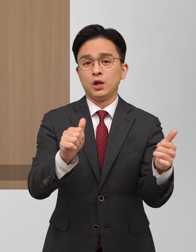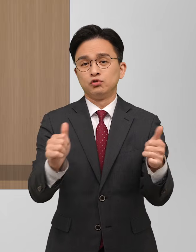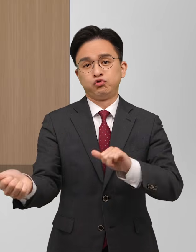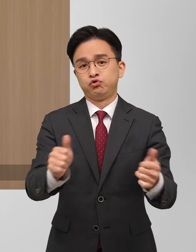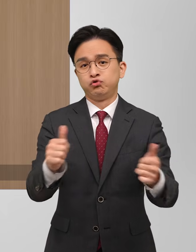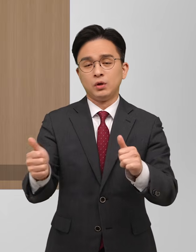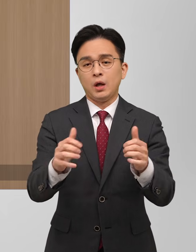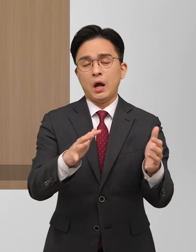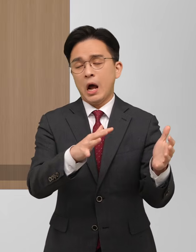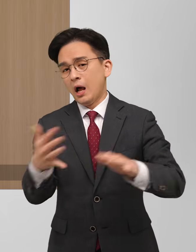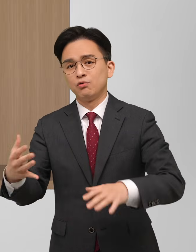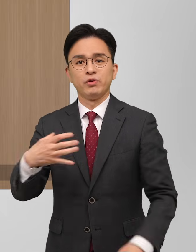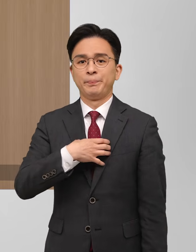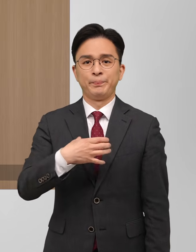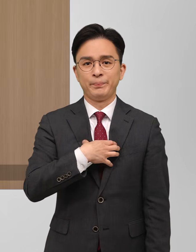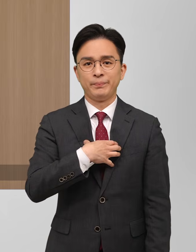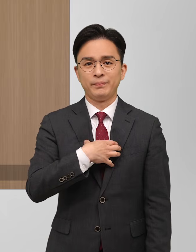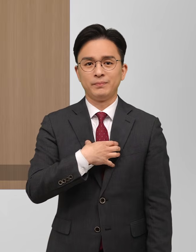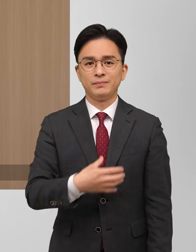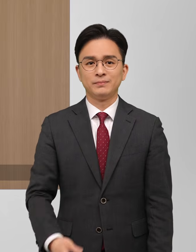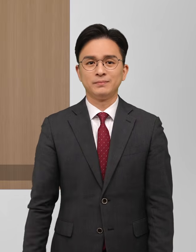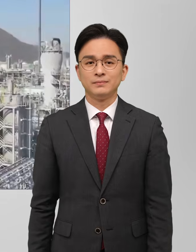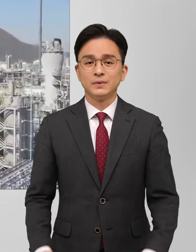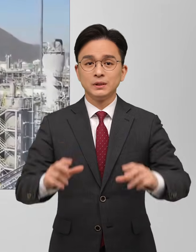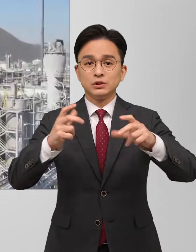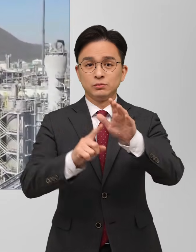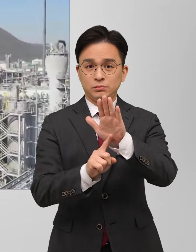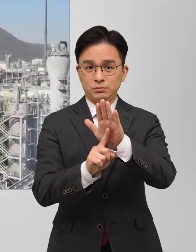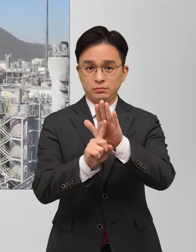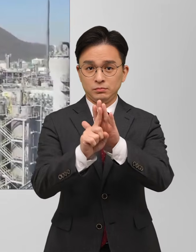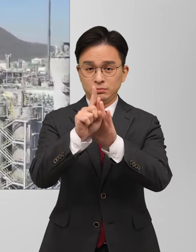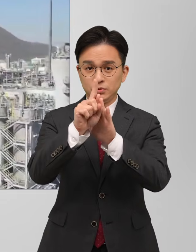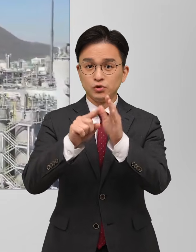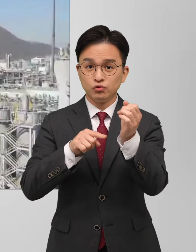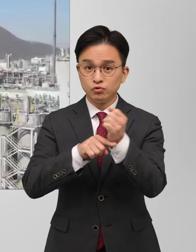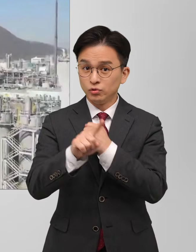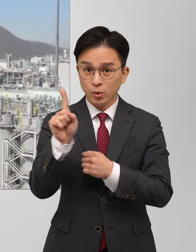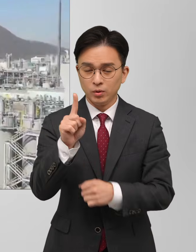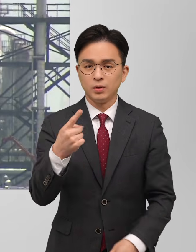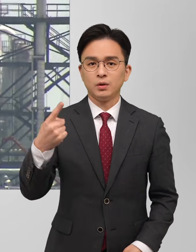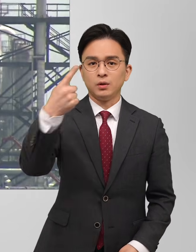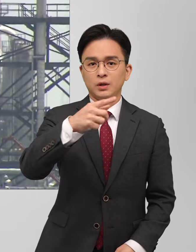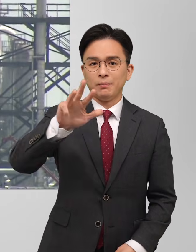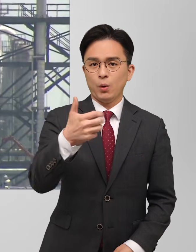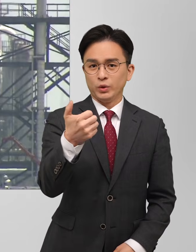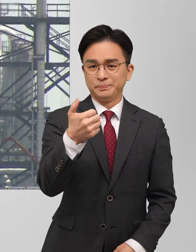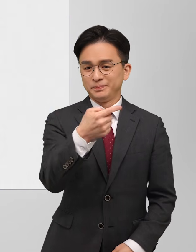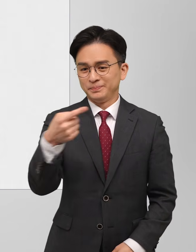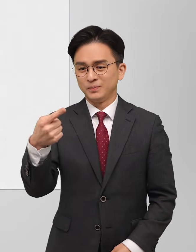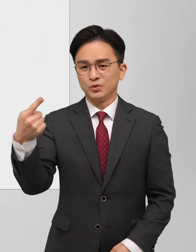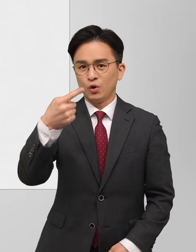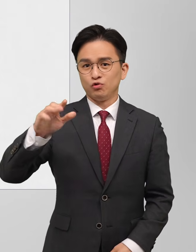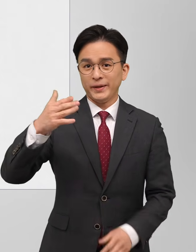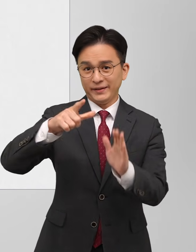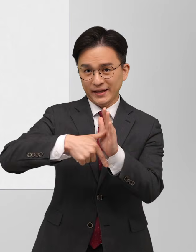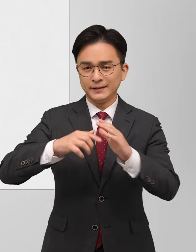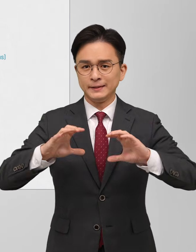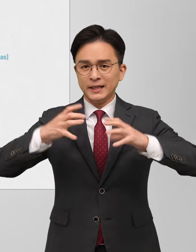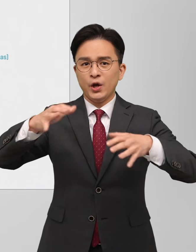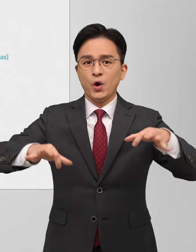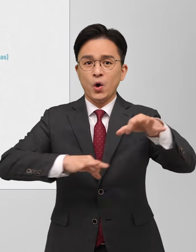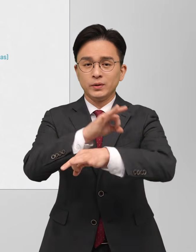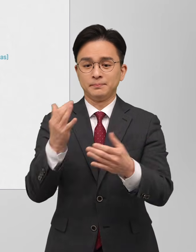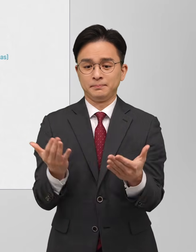있습니다. 기후변화의 주 원인은 산업혁명 이후 경제성장의 원동력이 되었던 석탄, 석유